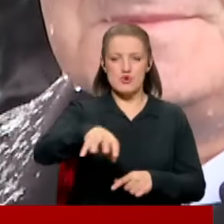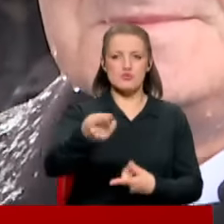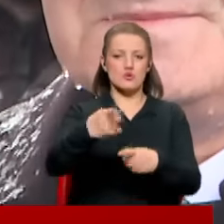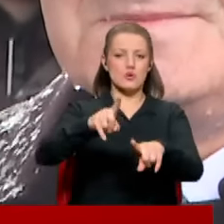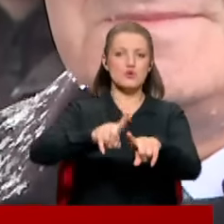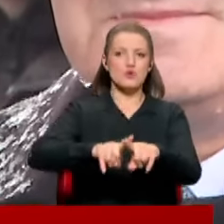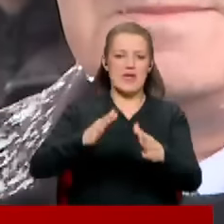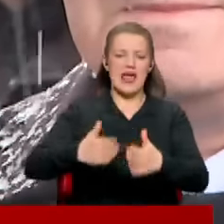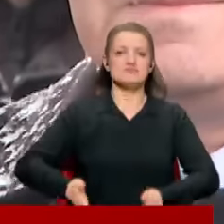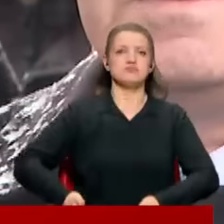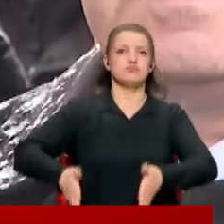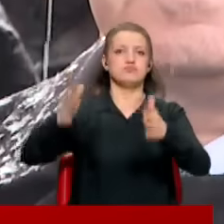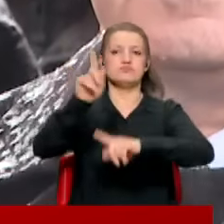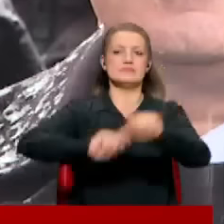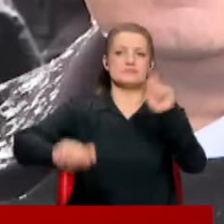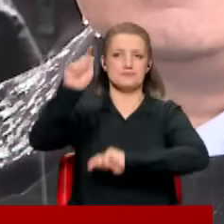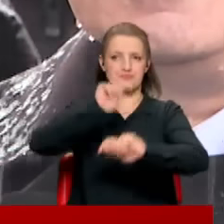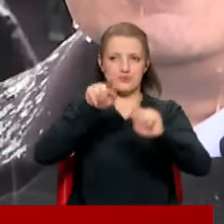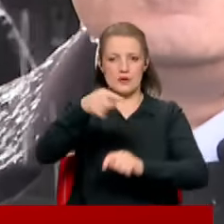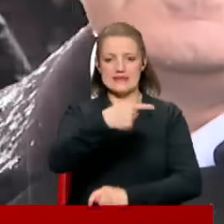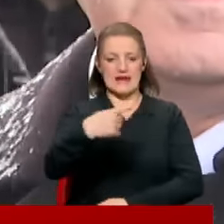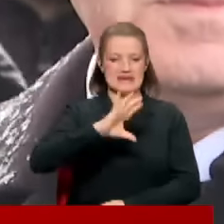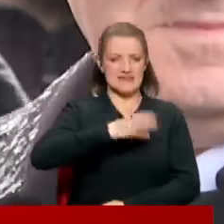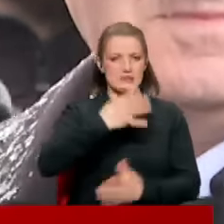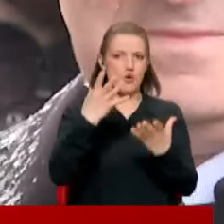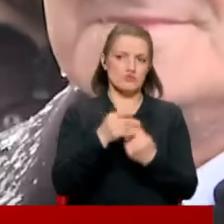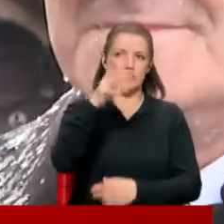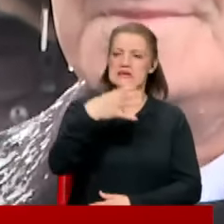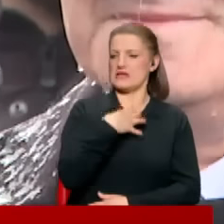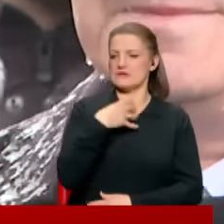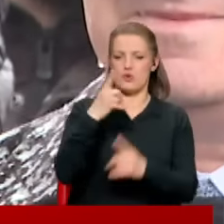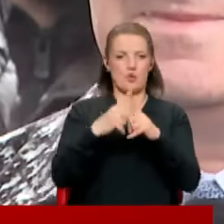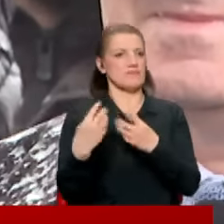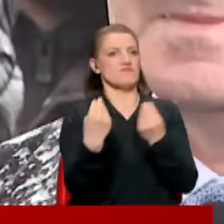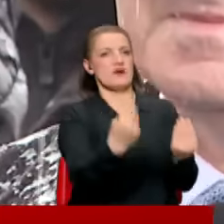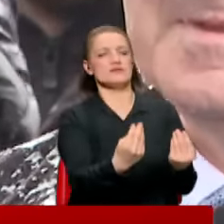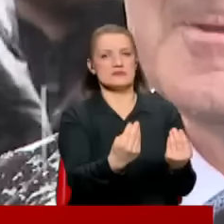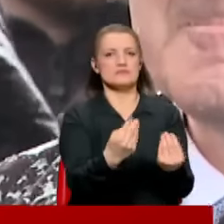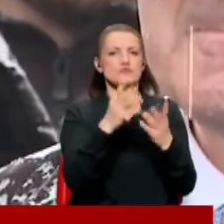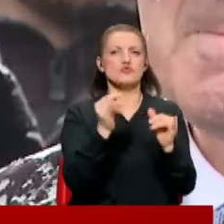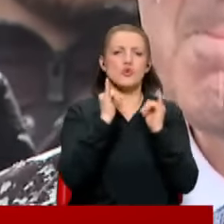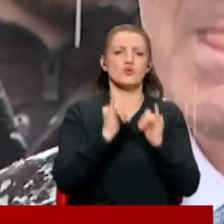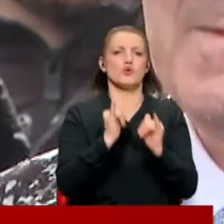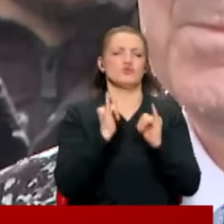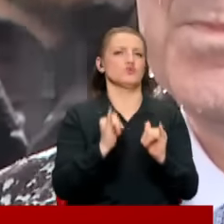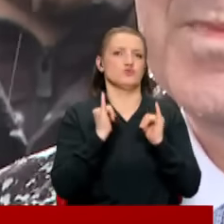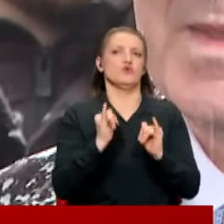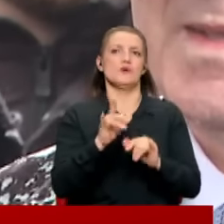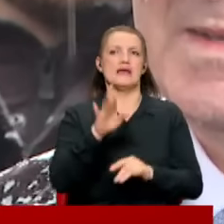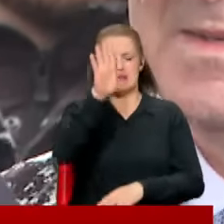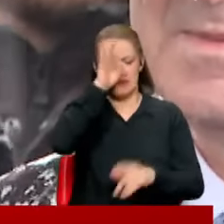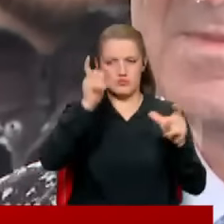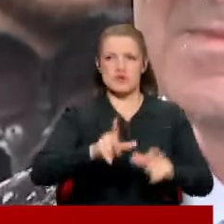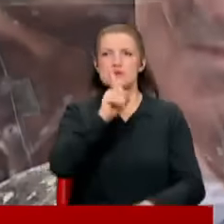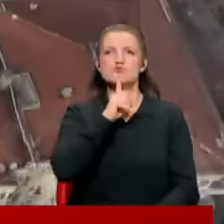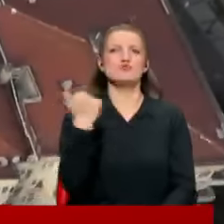lüks konut yapmış ve orada daire sahibi olmuşsa o kendi son hesabını versin ama çok kötü uygulamaları var İstanbul'da. Ben